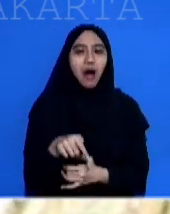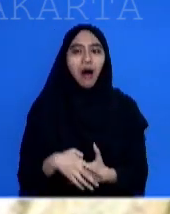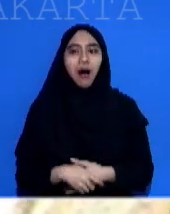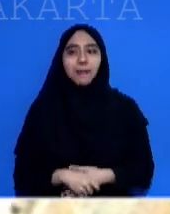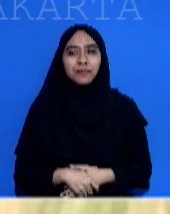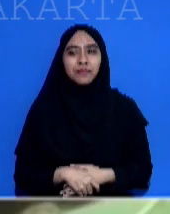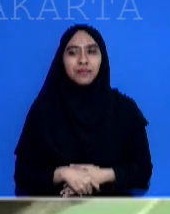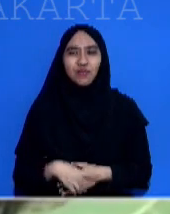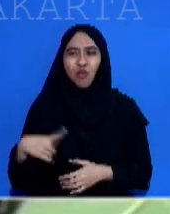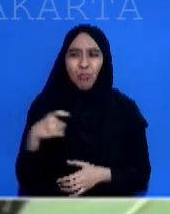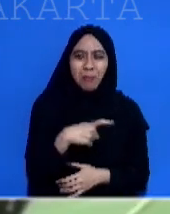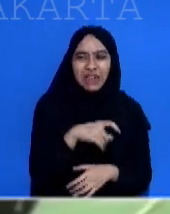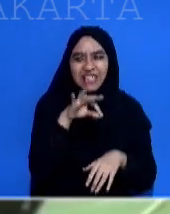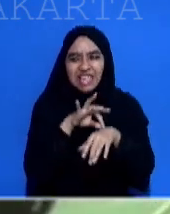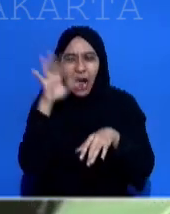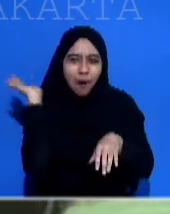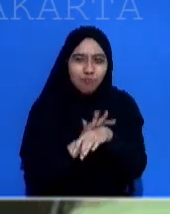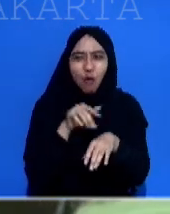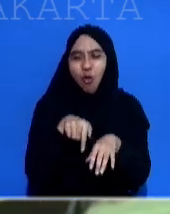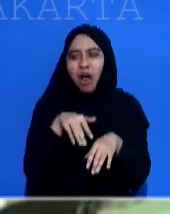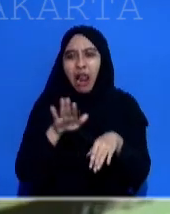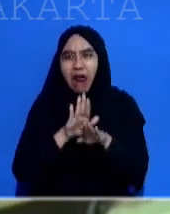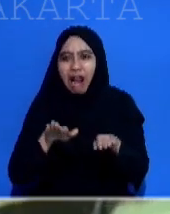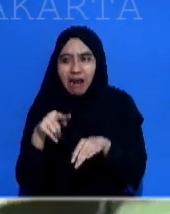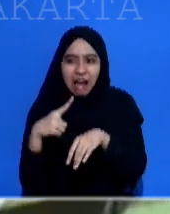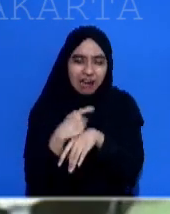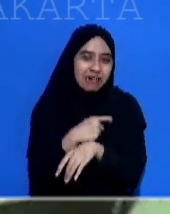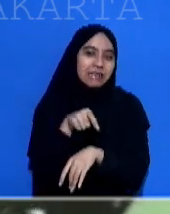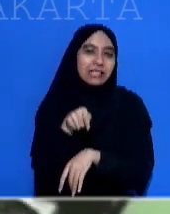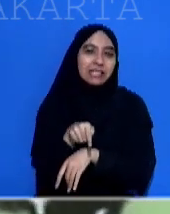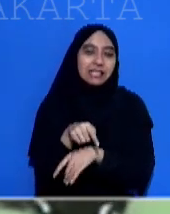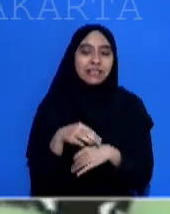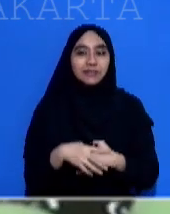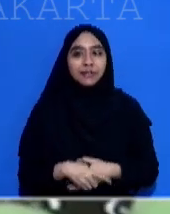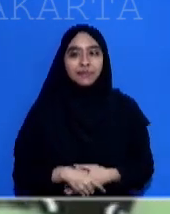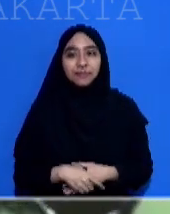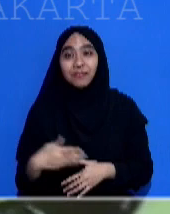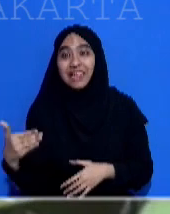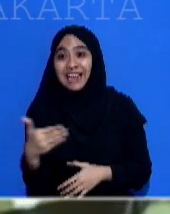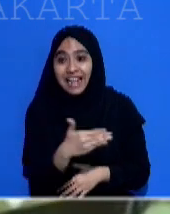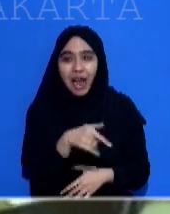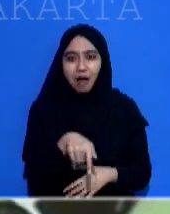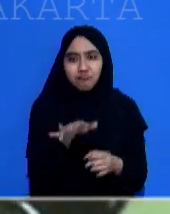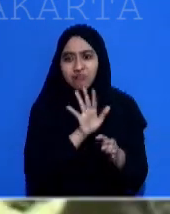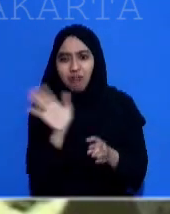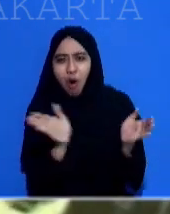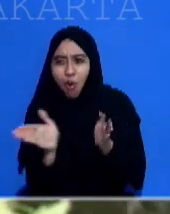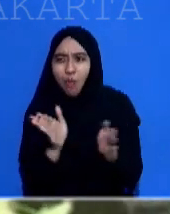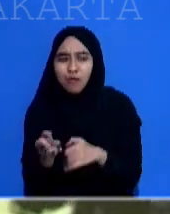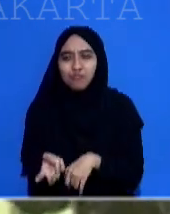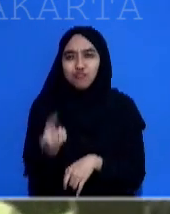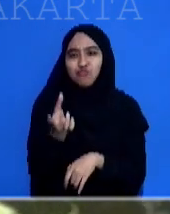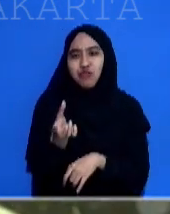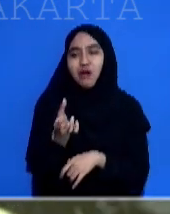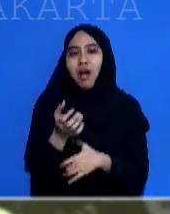air ingkang dipun budidayakaken piyambak. Kajawi menika budidaya nila menika langkung gampil boten betaken pangrimatan ingkang